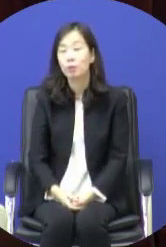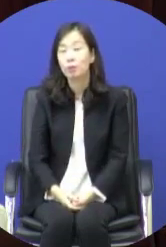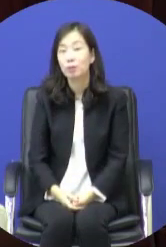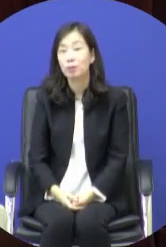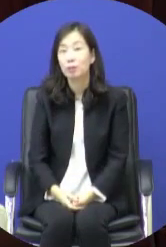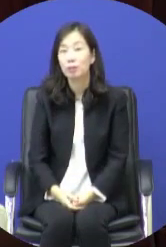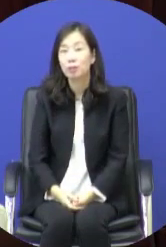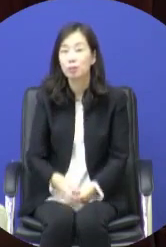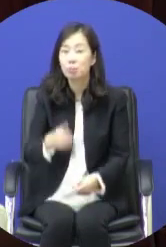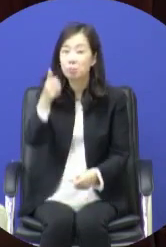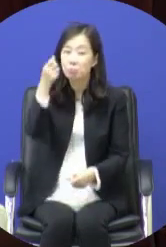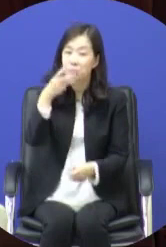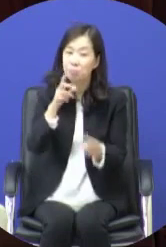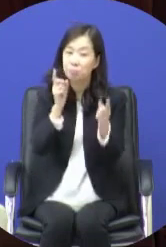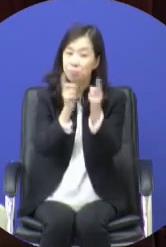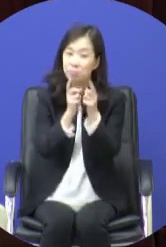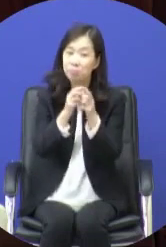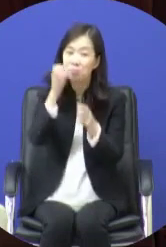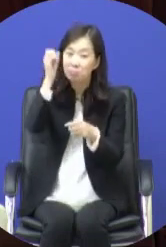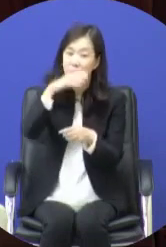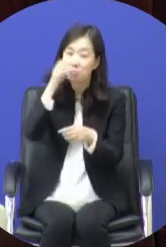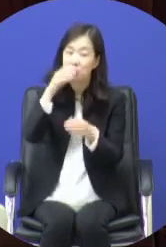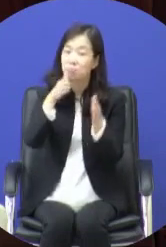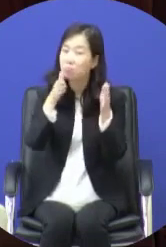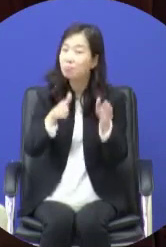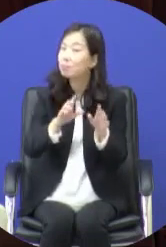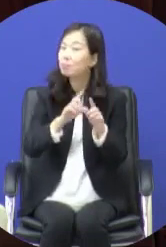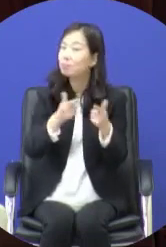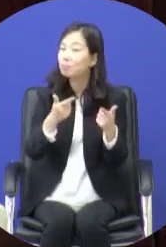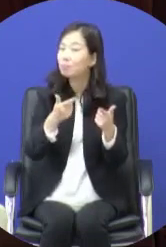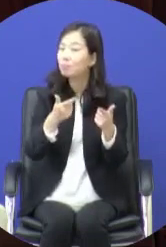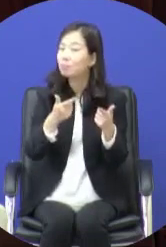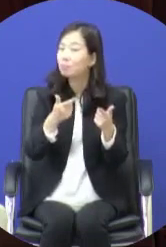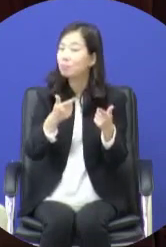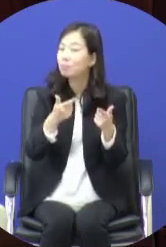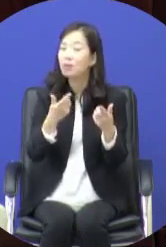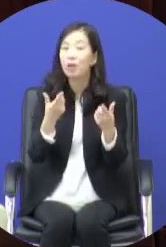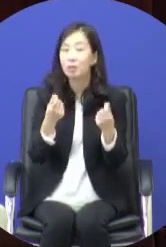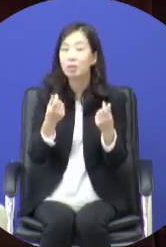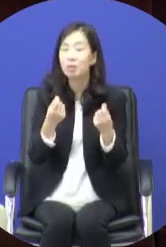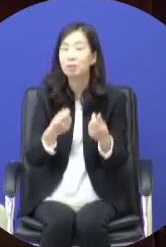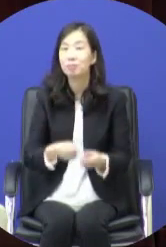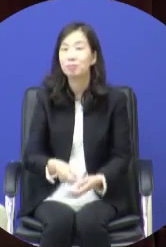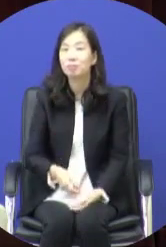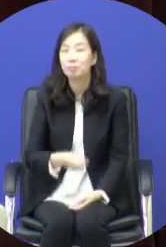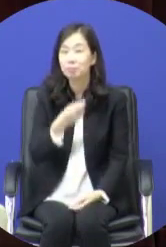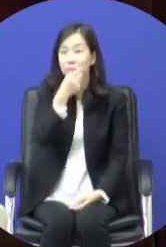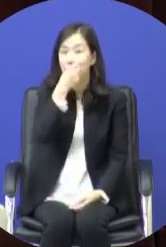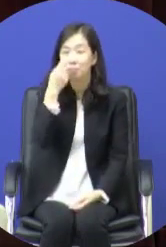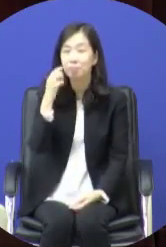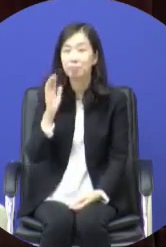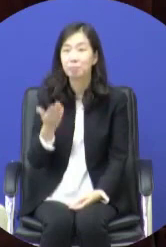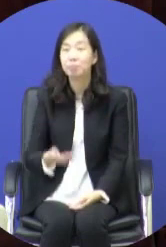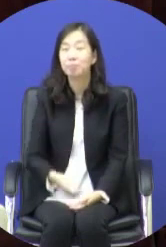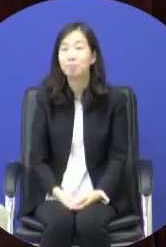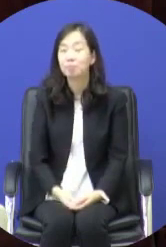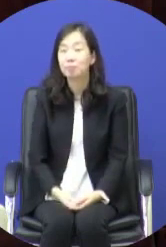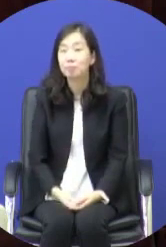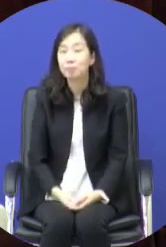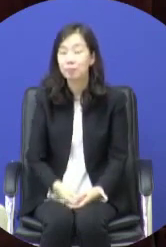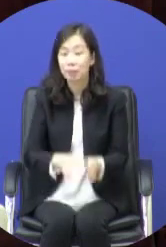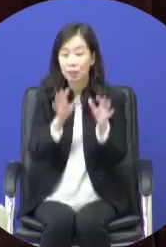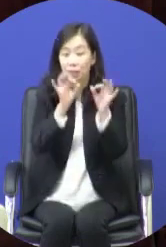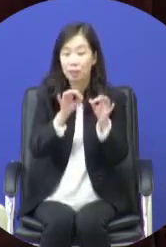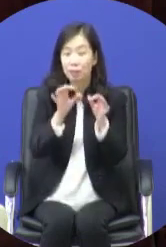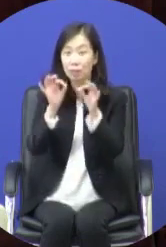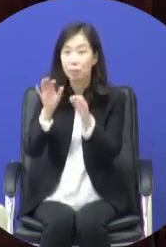마주친 그저 그런 사이가 아닌 것은 분명하다고 생각됩니다. 왜 김보라 시장은